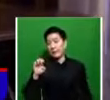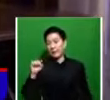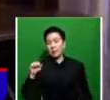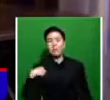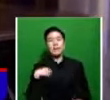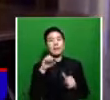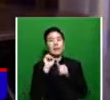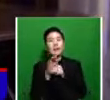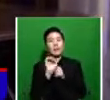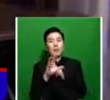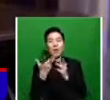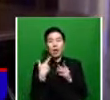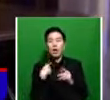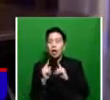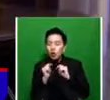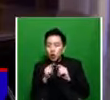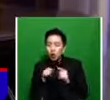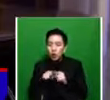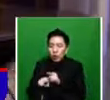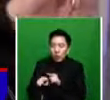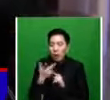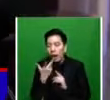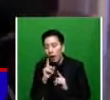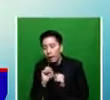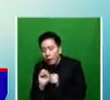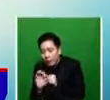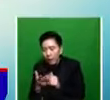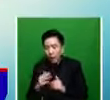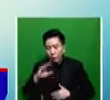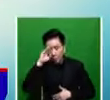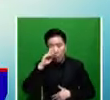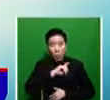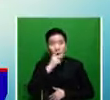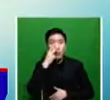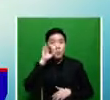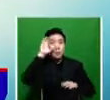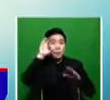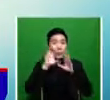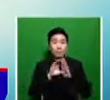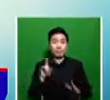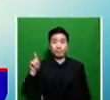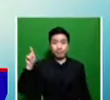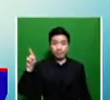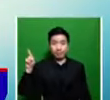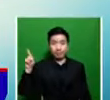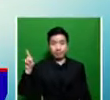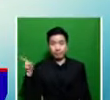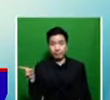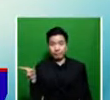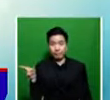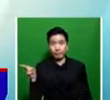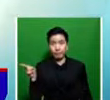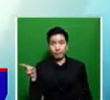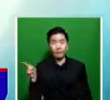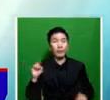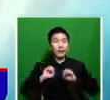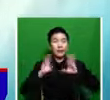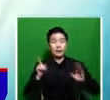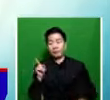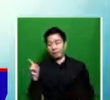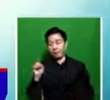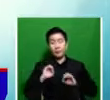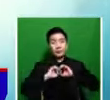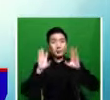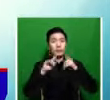นำด้วยมีการติดต่อประสานงานด้วยมีการรายงานตัวด้วยนี่ท่านดูภาพนี้นะครับชัดเจนที่สุดเลยว่านักท่องเที่ยวมาถึงเนี่